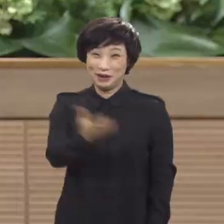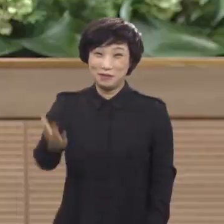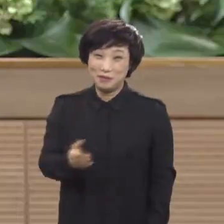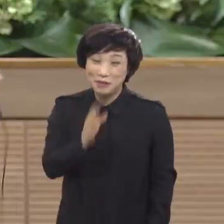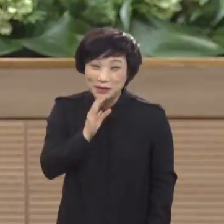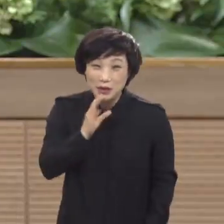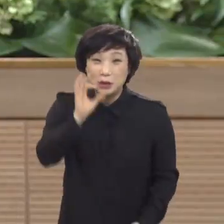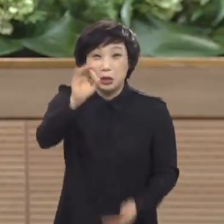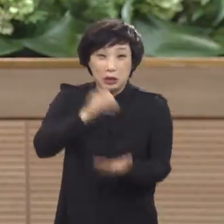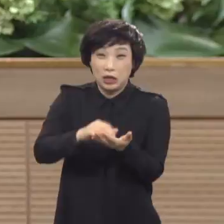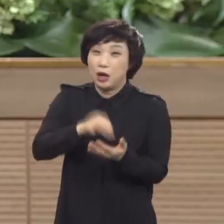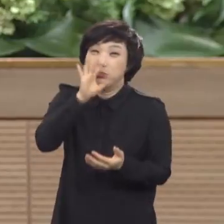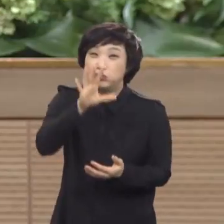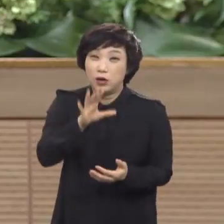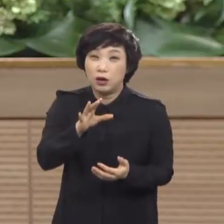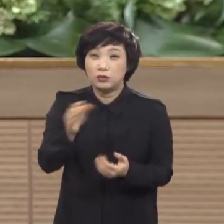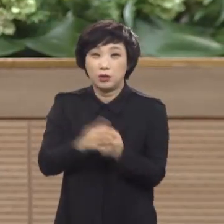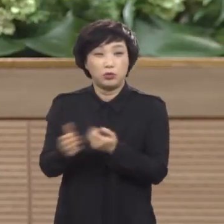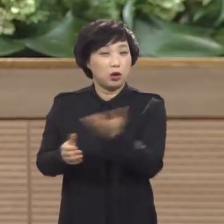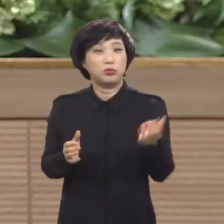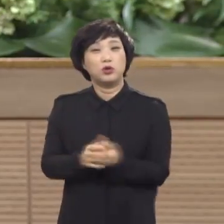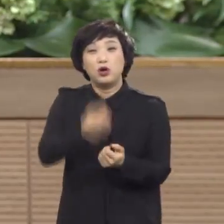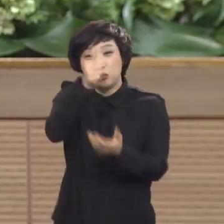돈으로 계산이 안 되니까 그냥 주는 거야.